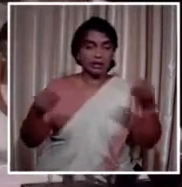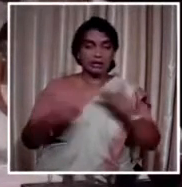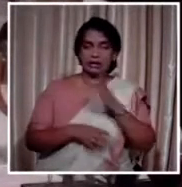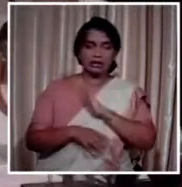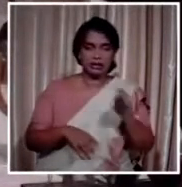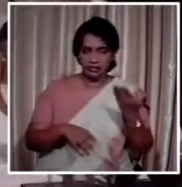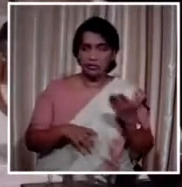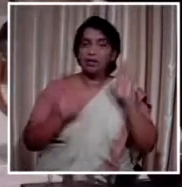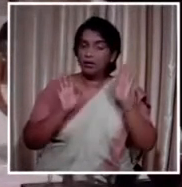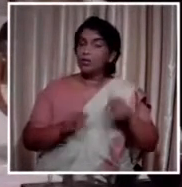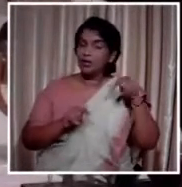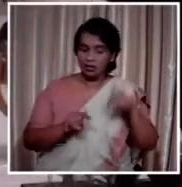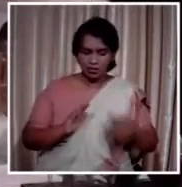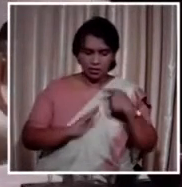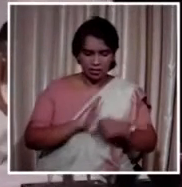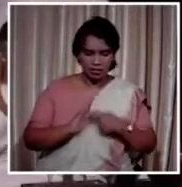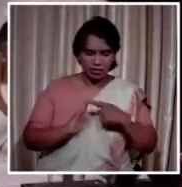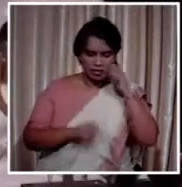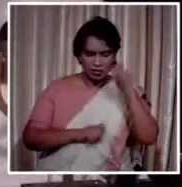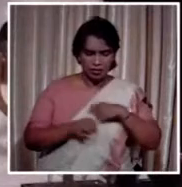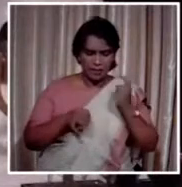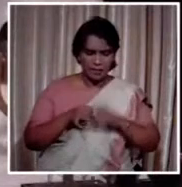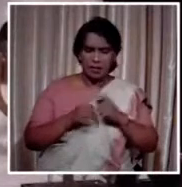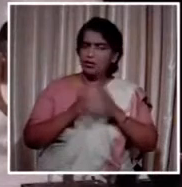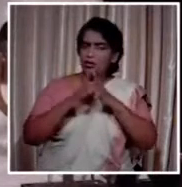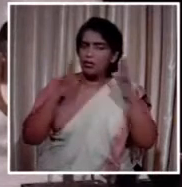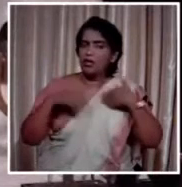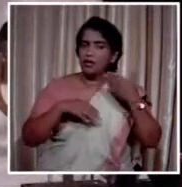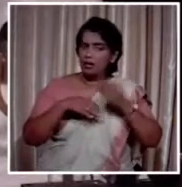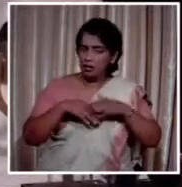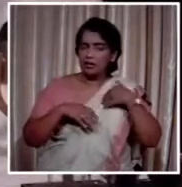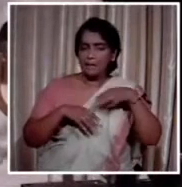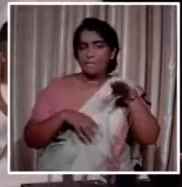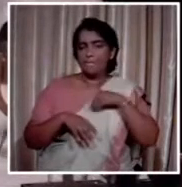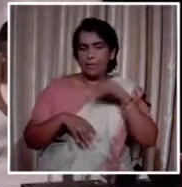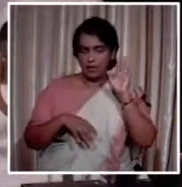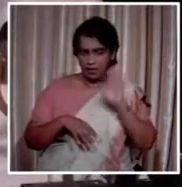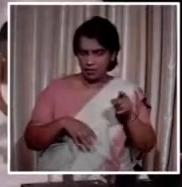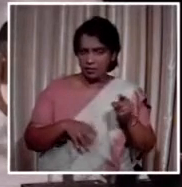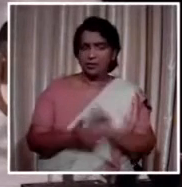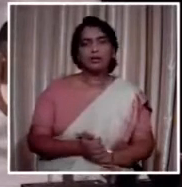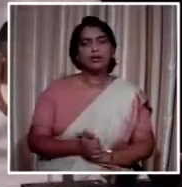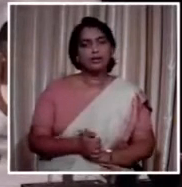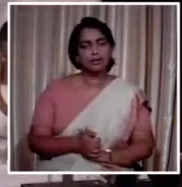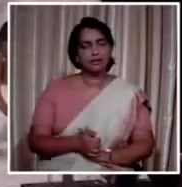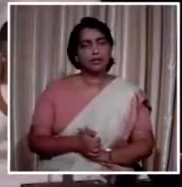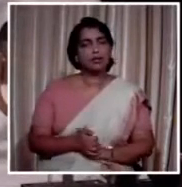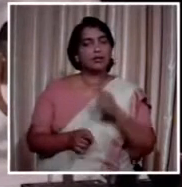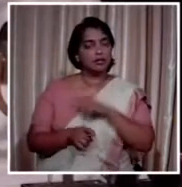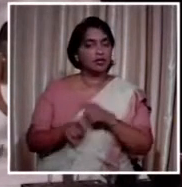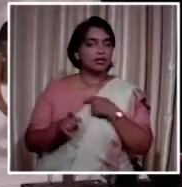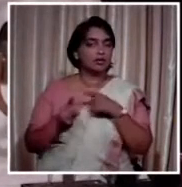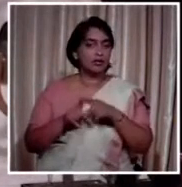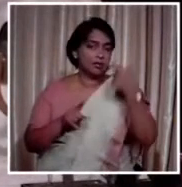எரிபொருள் தட்டுப்பாடு ஏற்படும் என்ற சந்தேகம் தேவையில்லை. அன்றாட வாழ்வில் மணிக்கணக்கில் வரிசையில் காத்திருக்க வேண்டிய வழியை அறிந்து